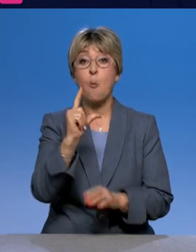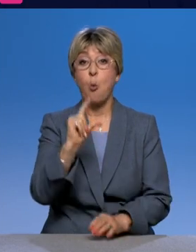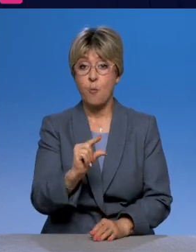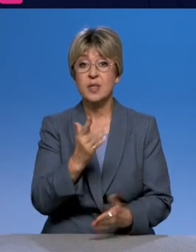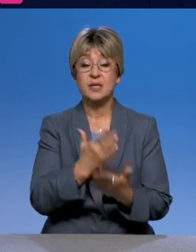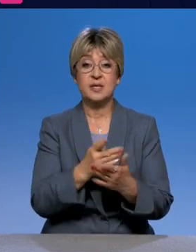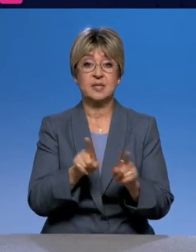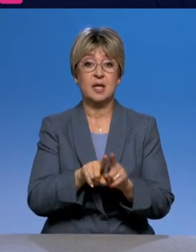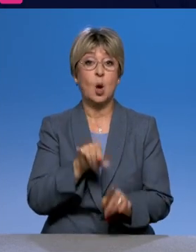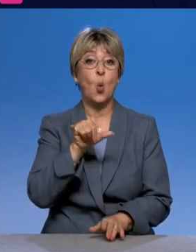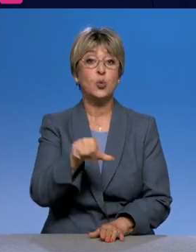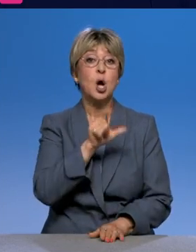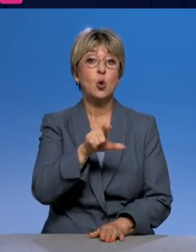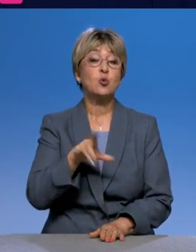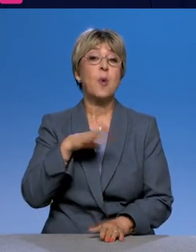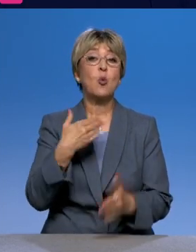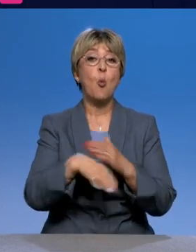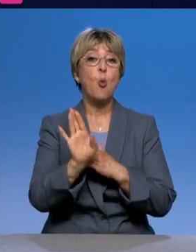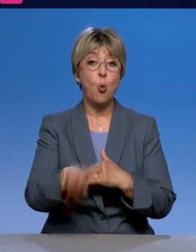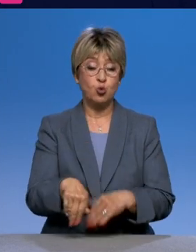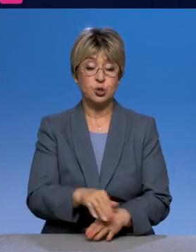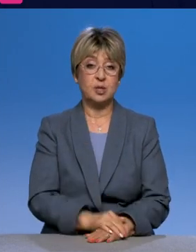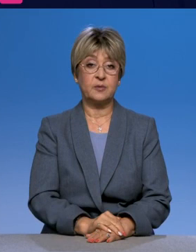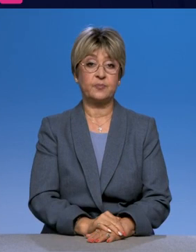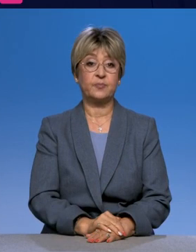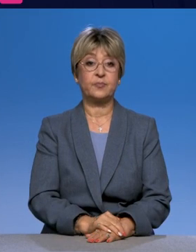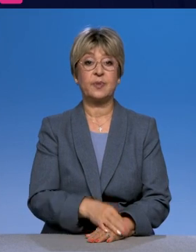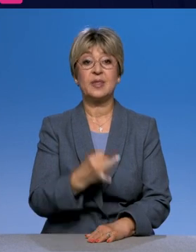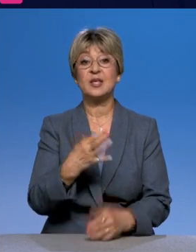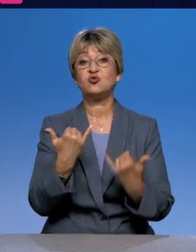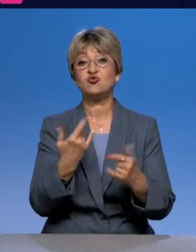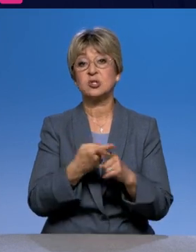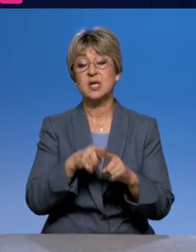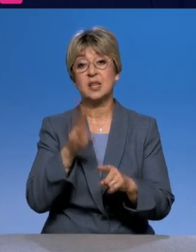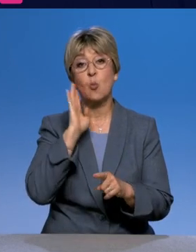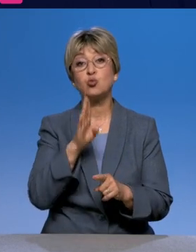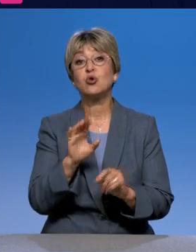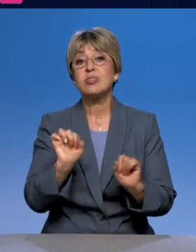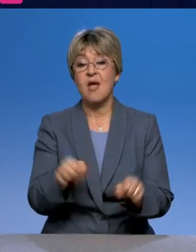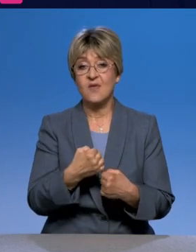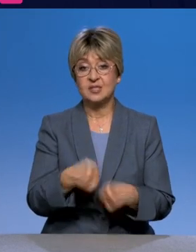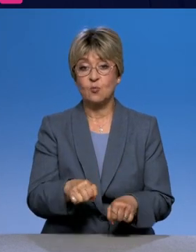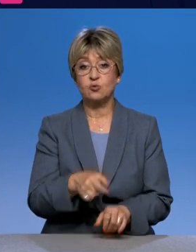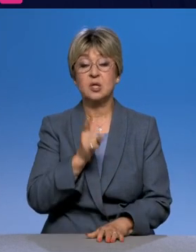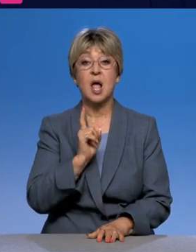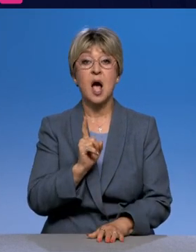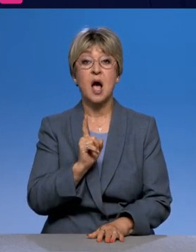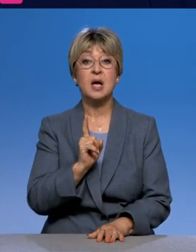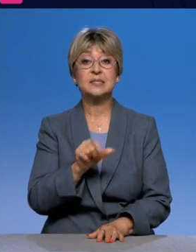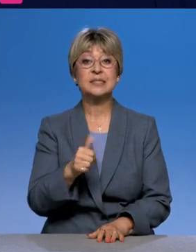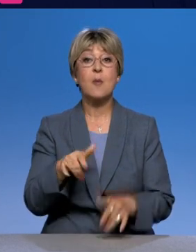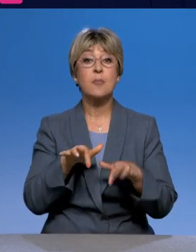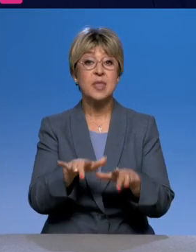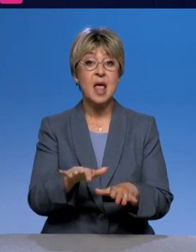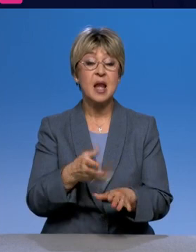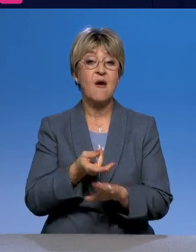у них люди, во-первых, не держатся. Вот. Во-вторых, сейчас это будет невозможно. На самом деле, ведь выход за двойную